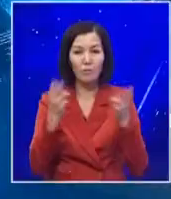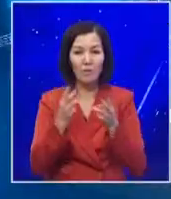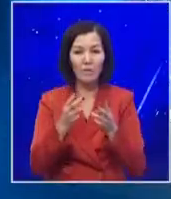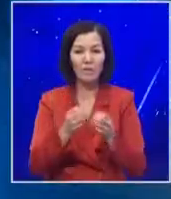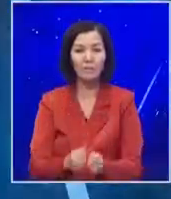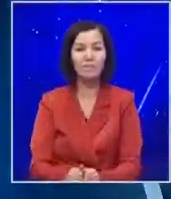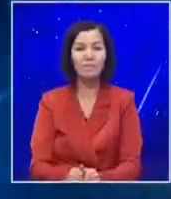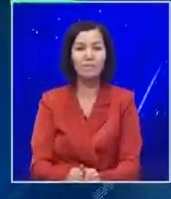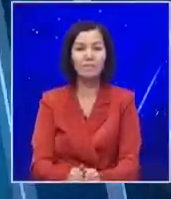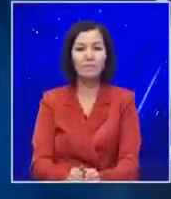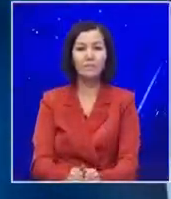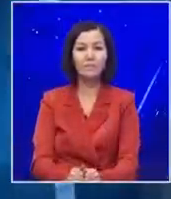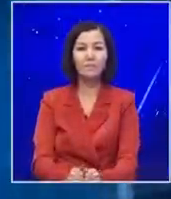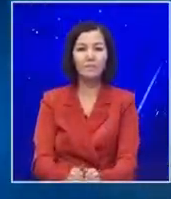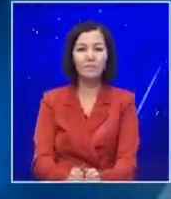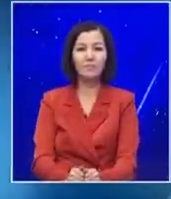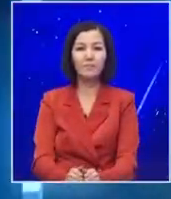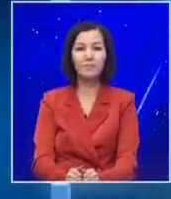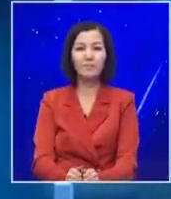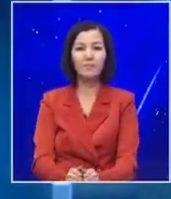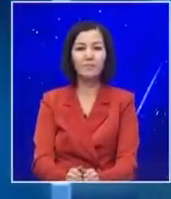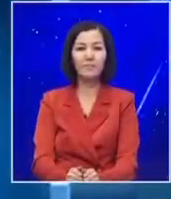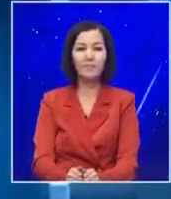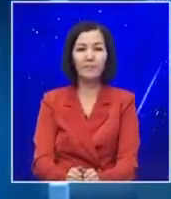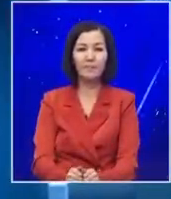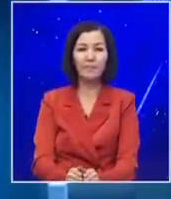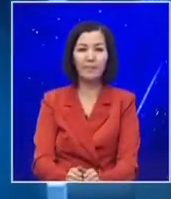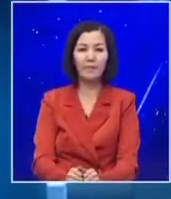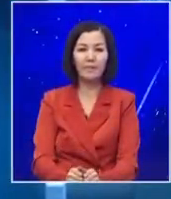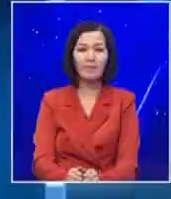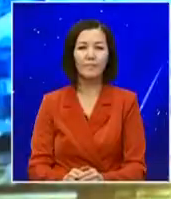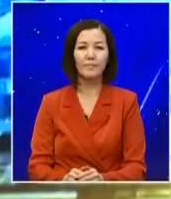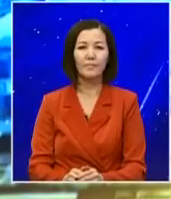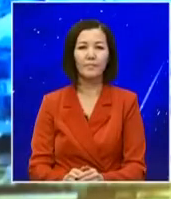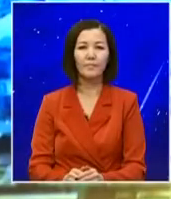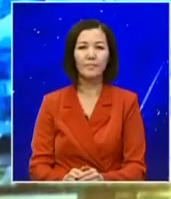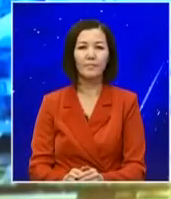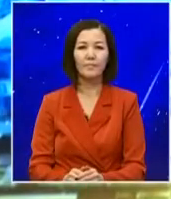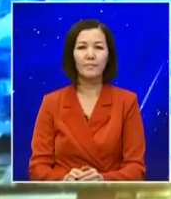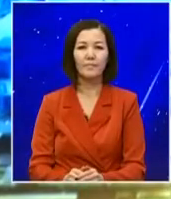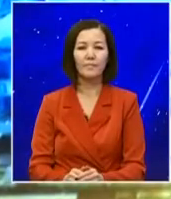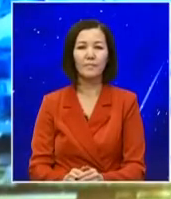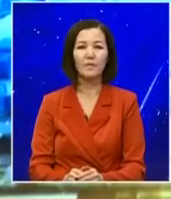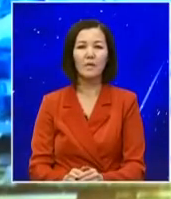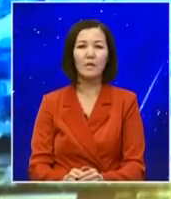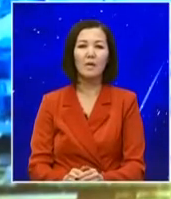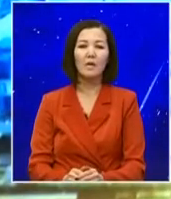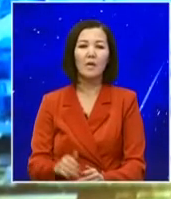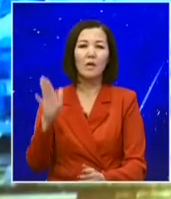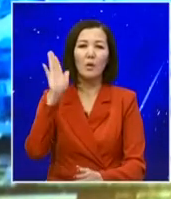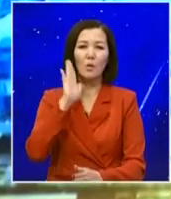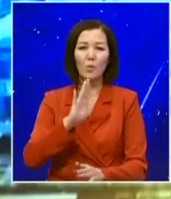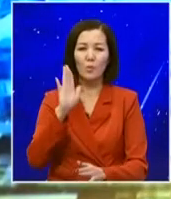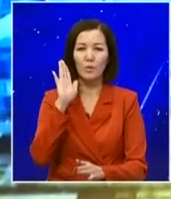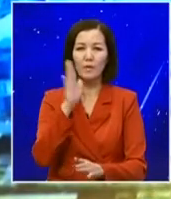айтады. Рахат Рахымжанов, Гүлмира Темірғалиева, Ғабит Қабдырахманов, Жетісу арнасы. Көл бетіне шыққанда абайлаңыз,